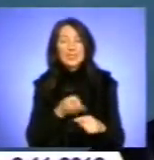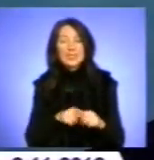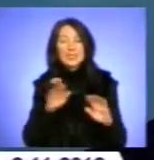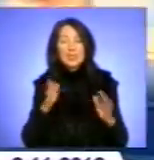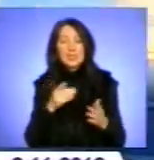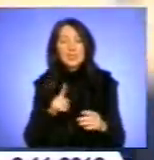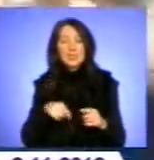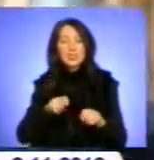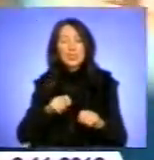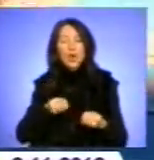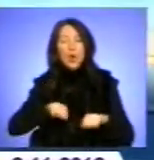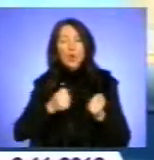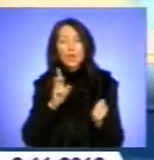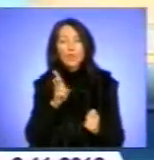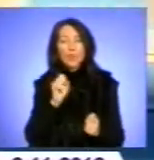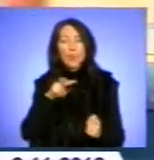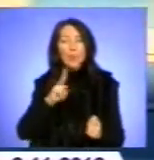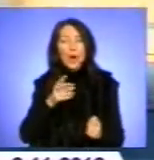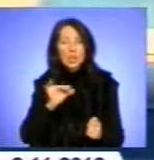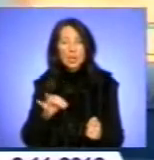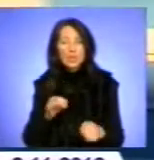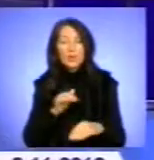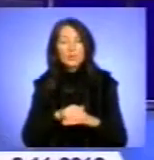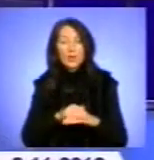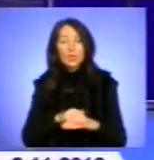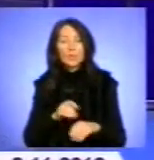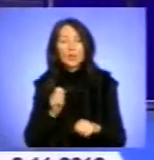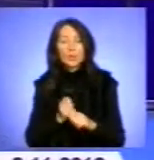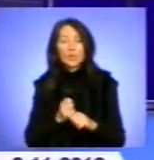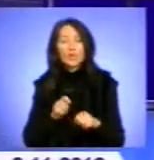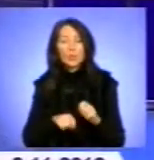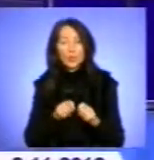За даним фактом, прокуратура проводить перевірку і встановлюється сума збитків.